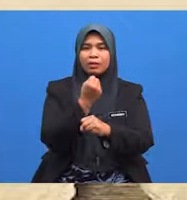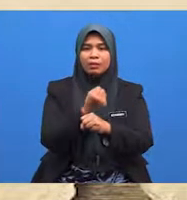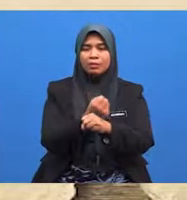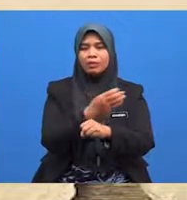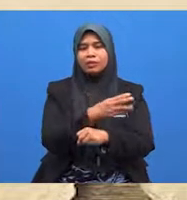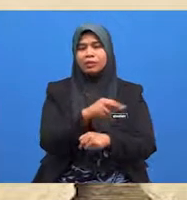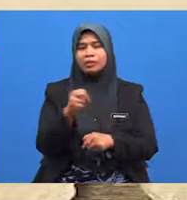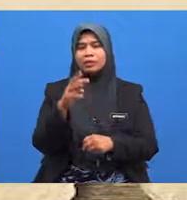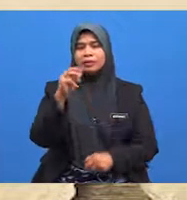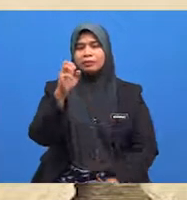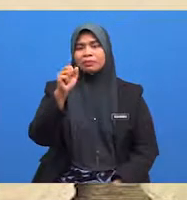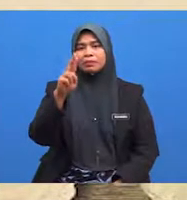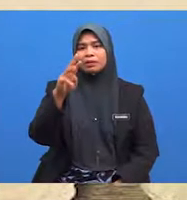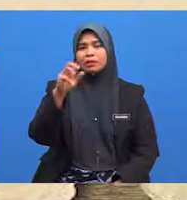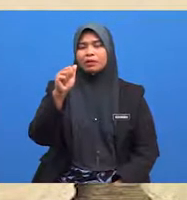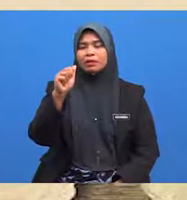bina ketika itu.